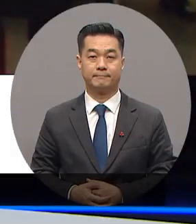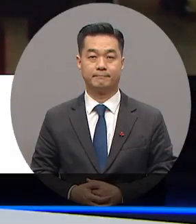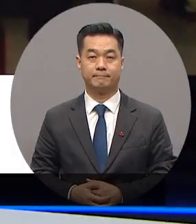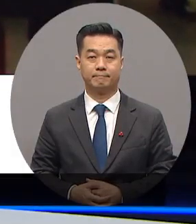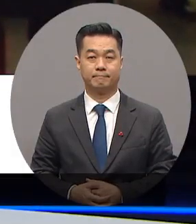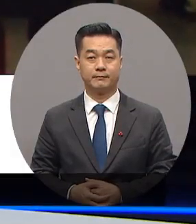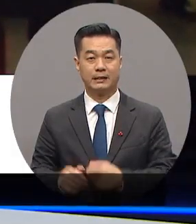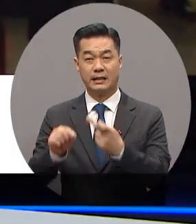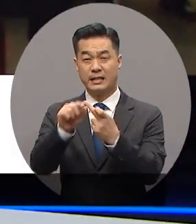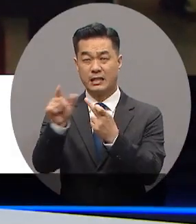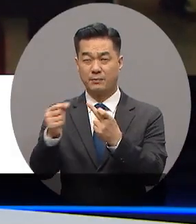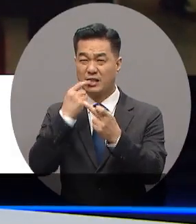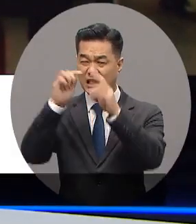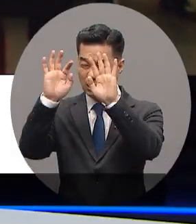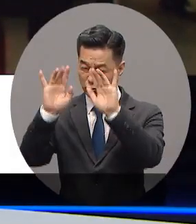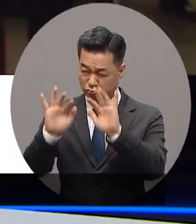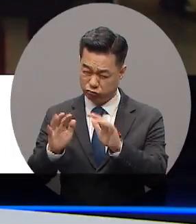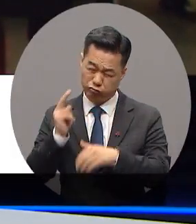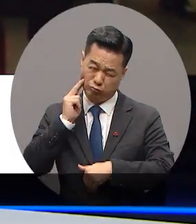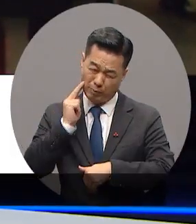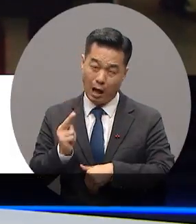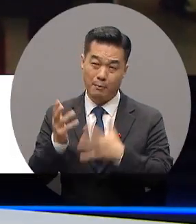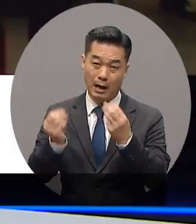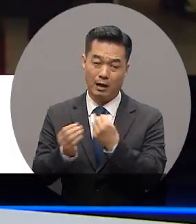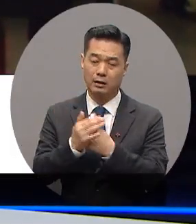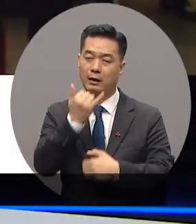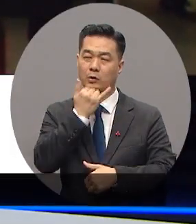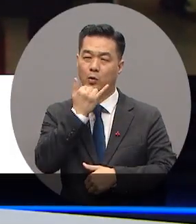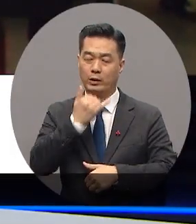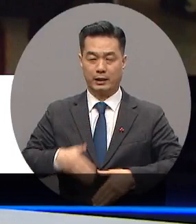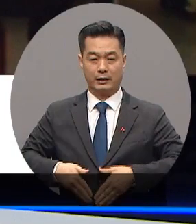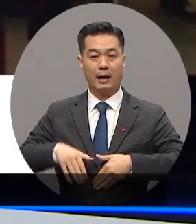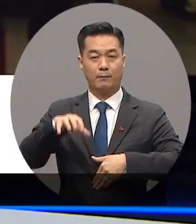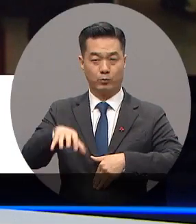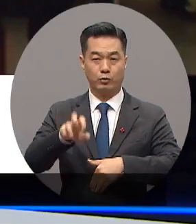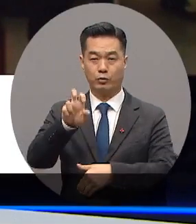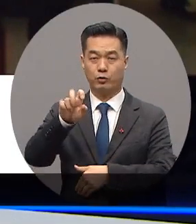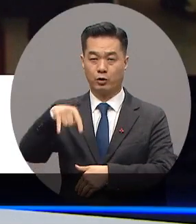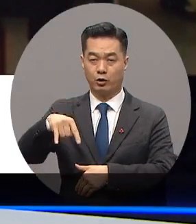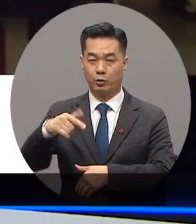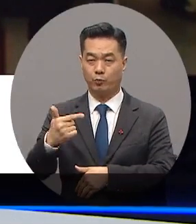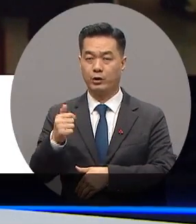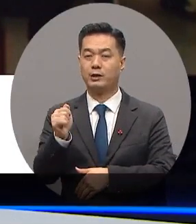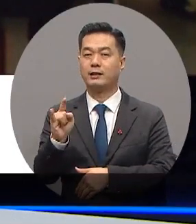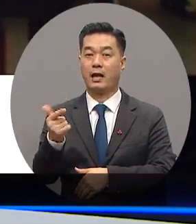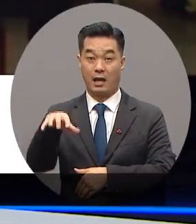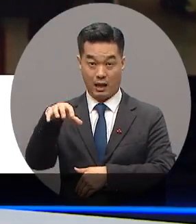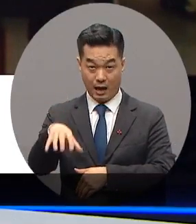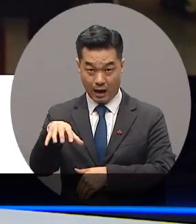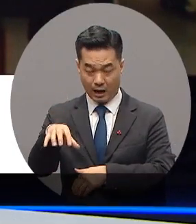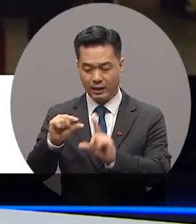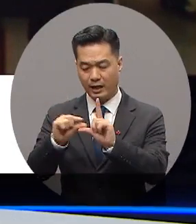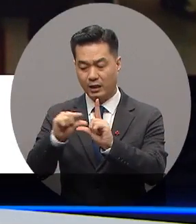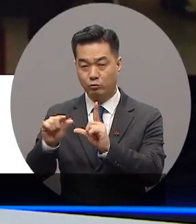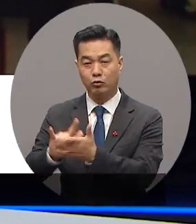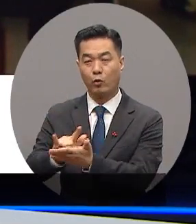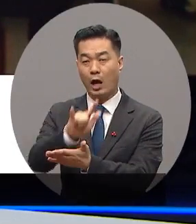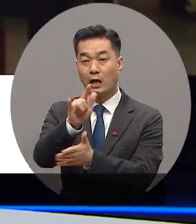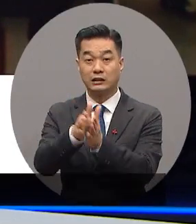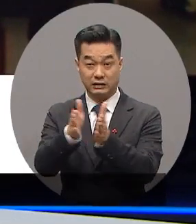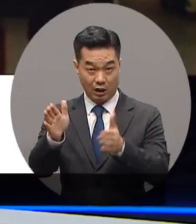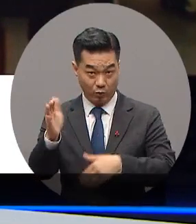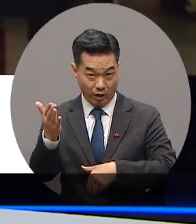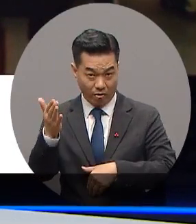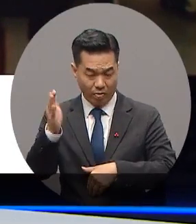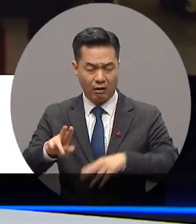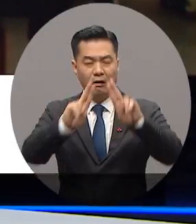이례적인 12월 폭설로 운영이 중단됐던 독일 남부 민헨 공항에 일부 항공편이 운항을 재개했습니다. 하지만